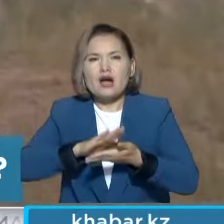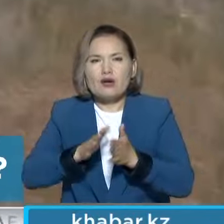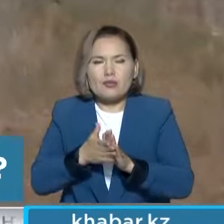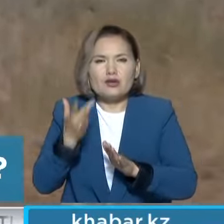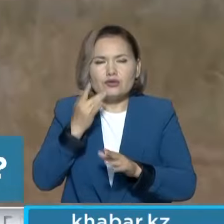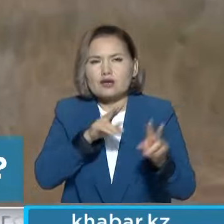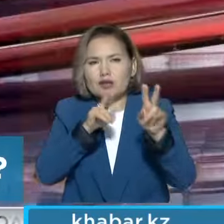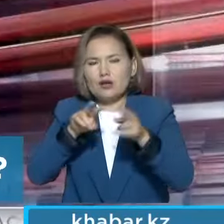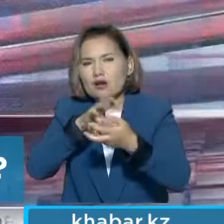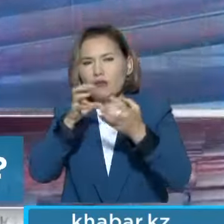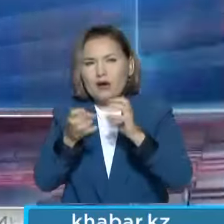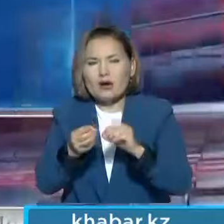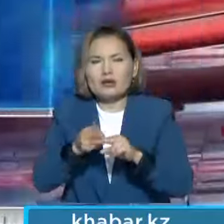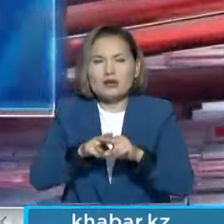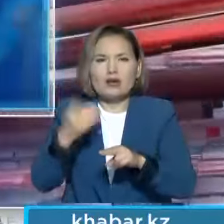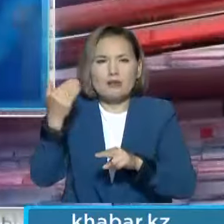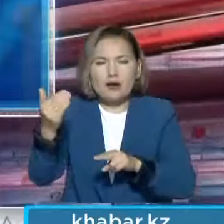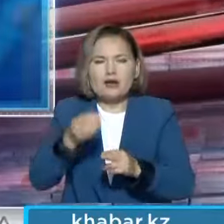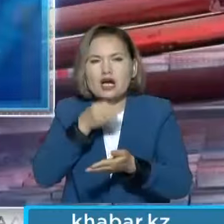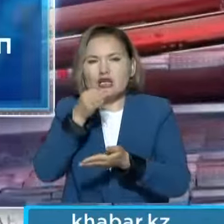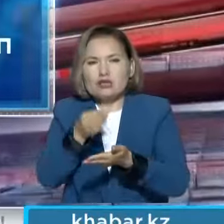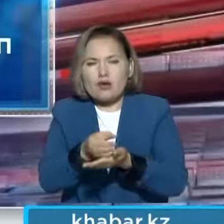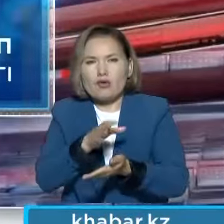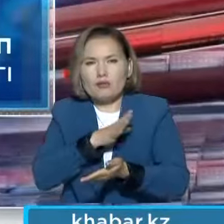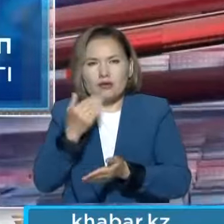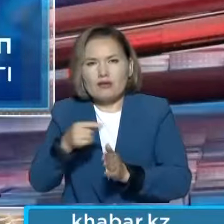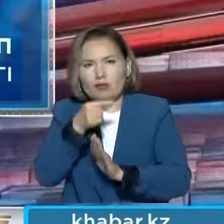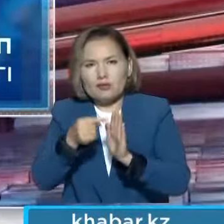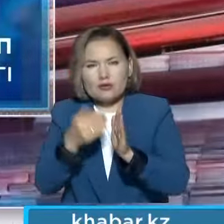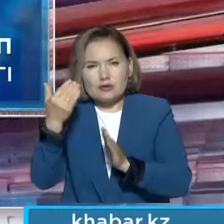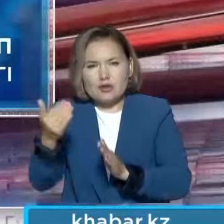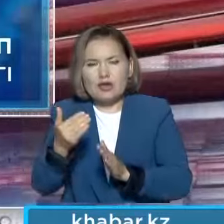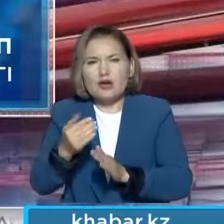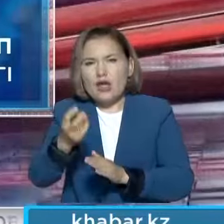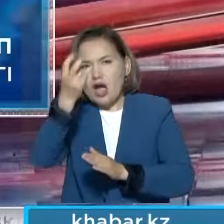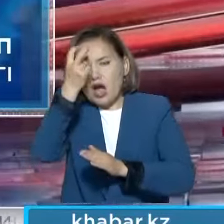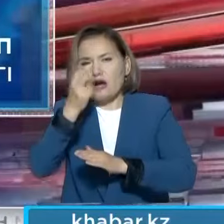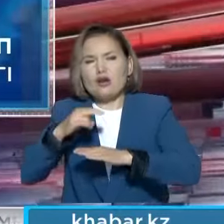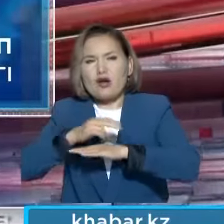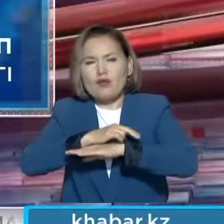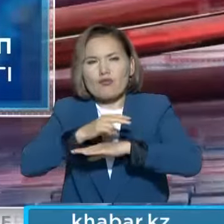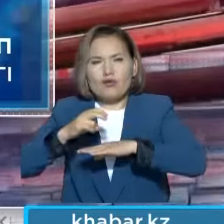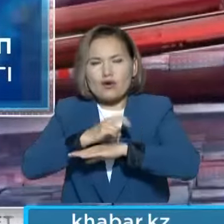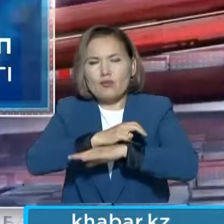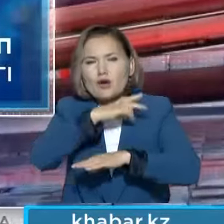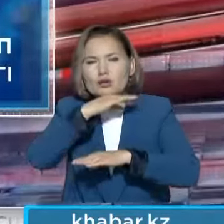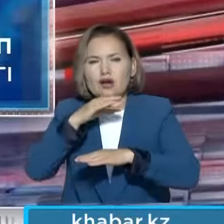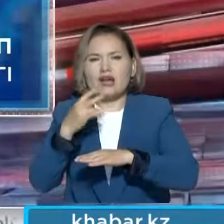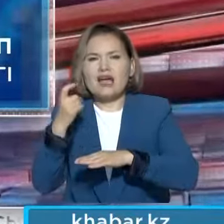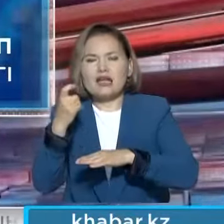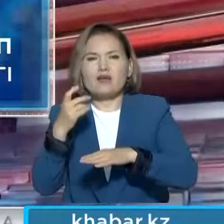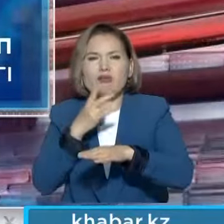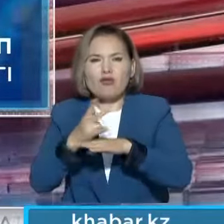жағдай бақылауда. Құзырлы ведомстводан сауалымызға мынадай жауап алдық. Юрлы шегіртке қарсы химиялық өңдеу жұмыстары үшін елімізде